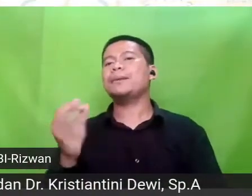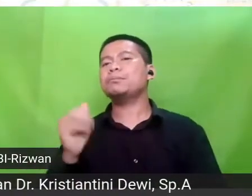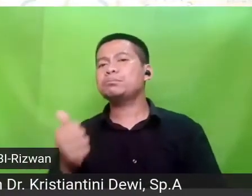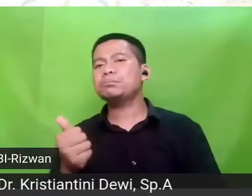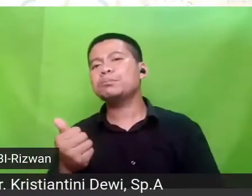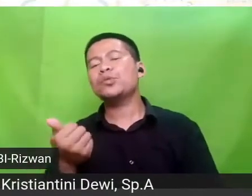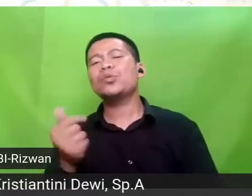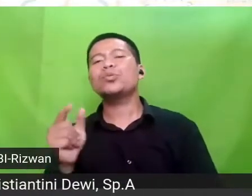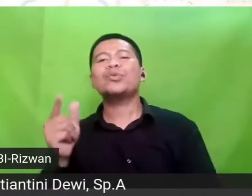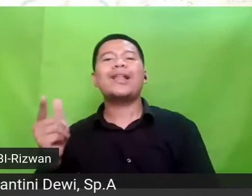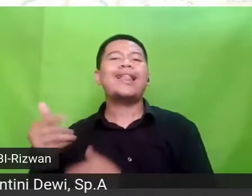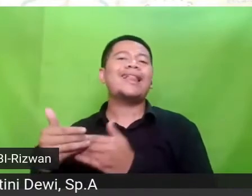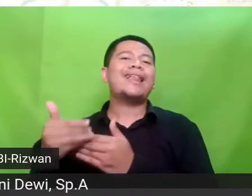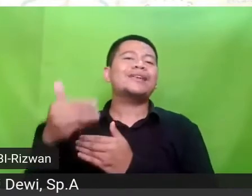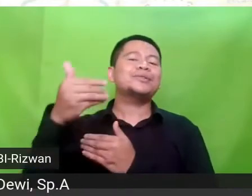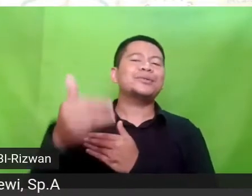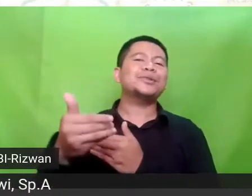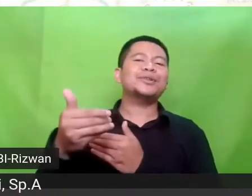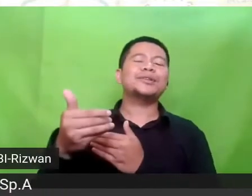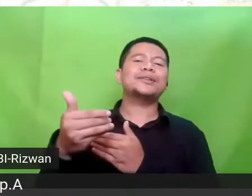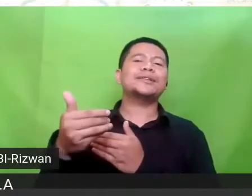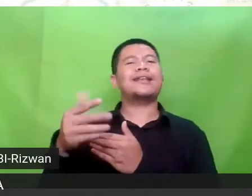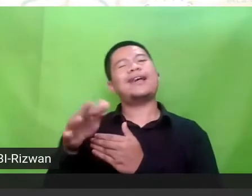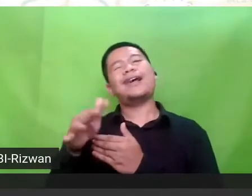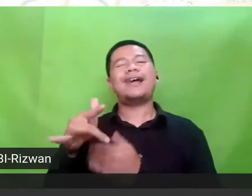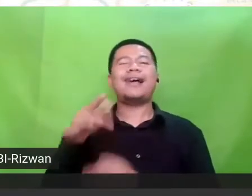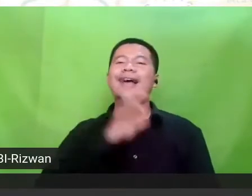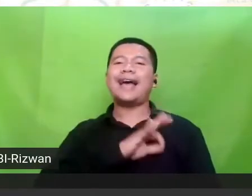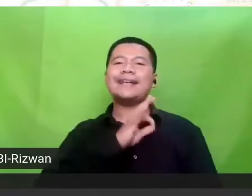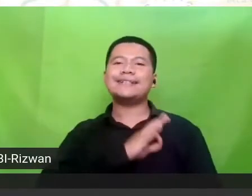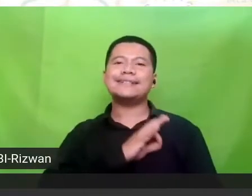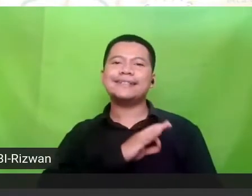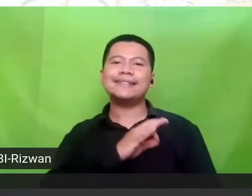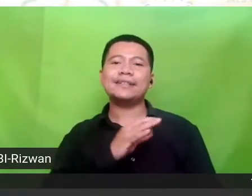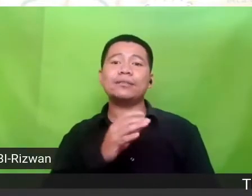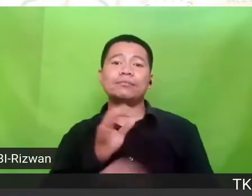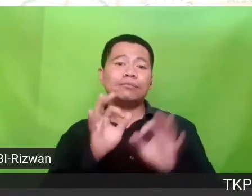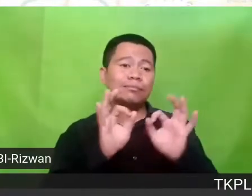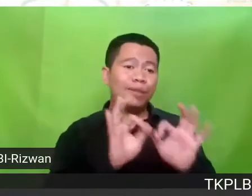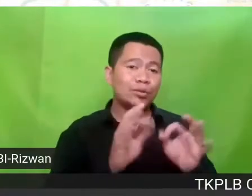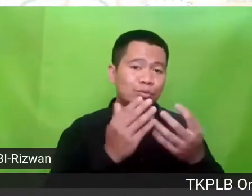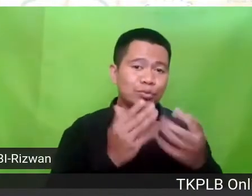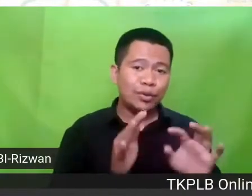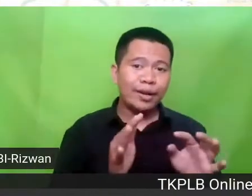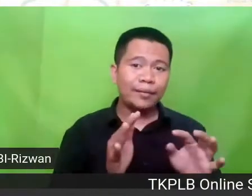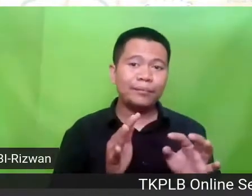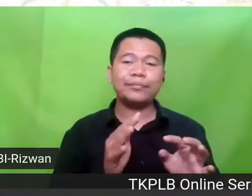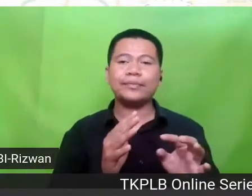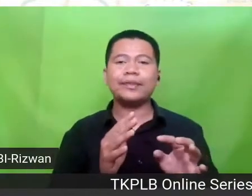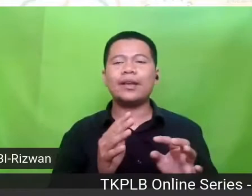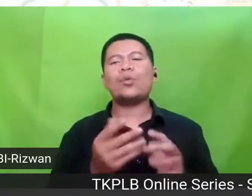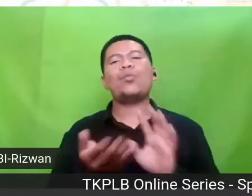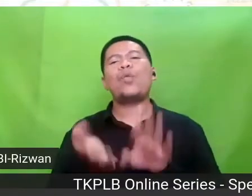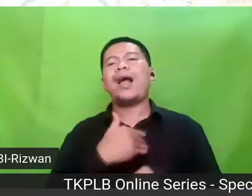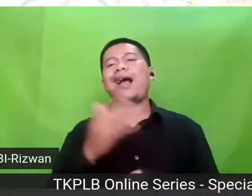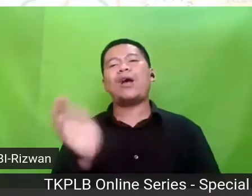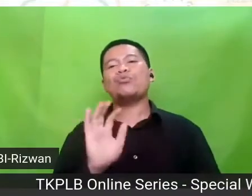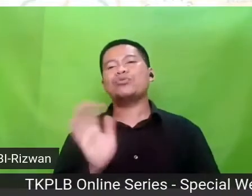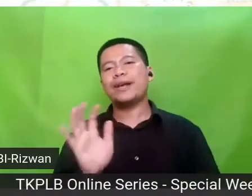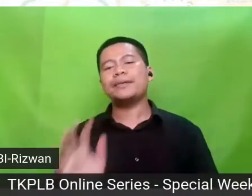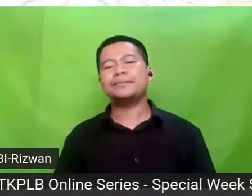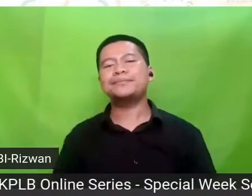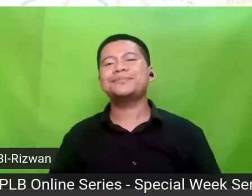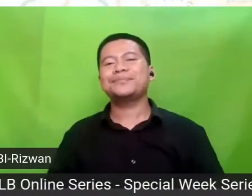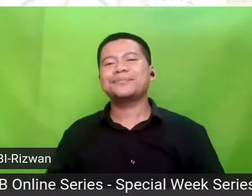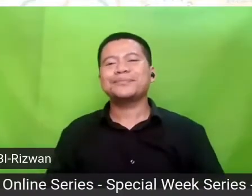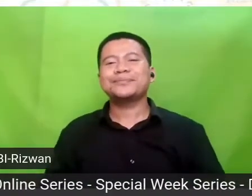kemudian kira-kira hasilnya sudah pas deh, nggak perlu lagi diulang. Ya, ada dua hal